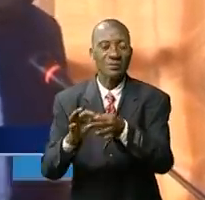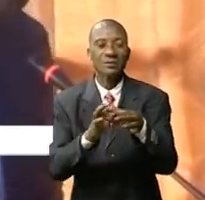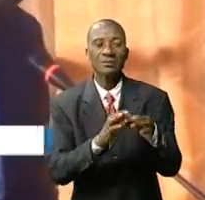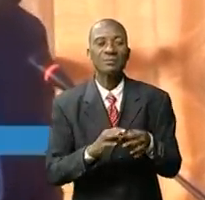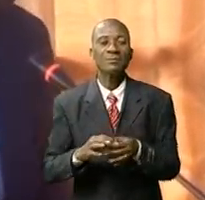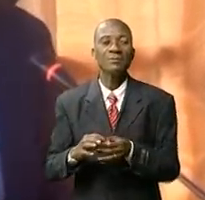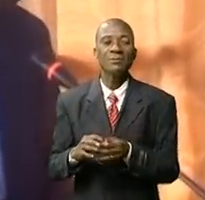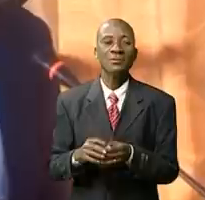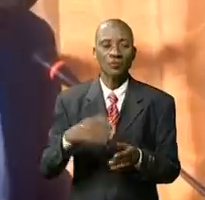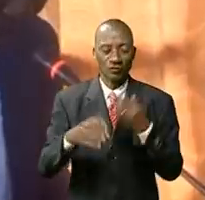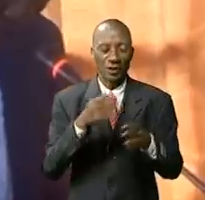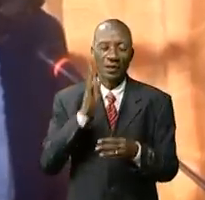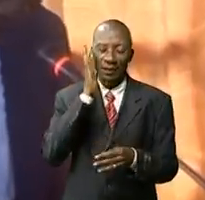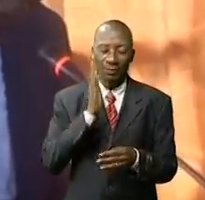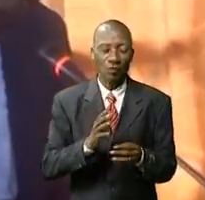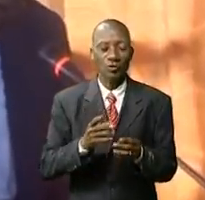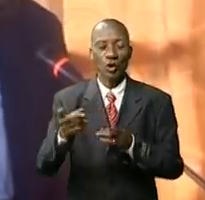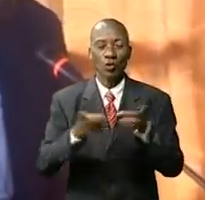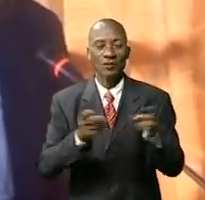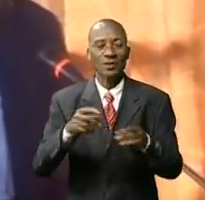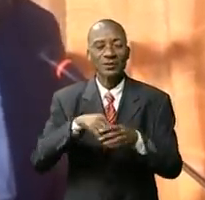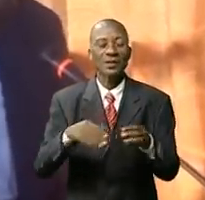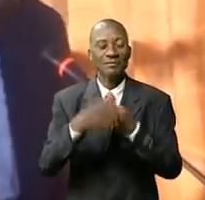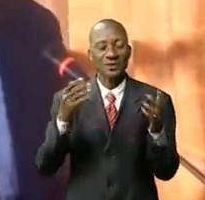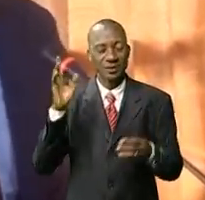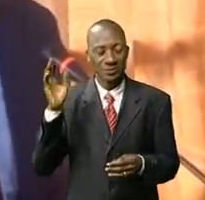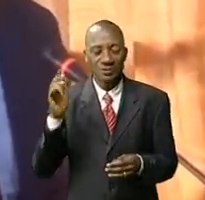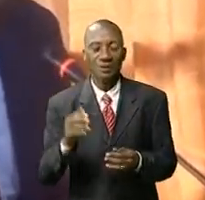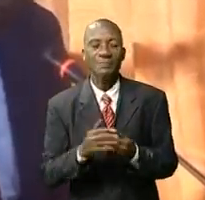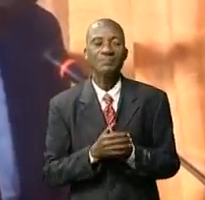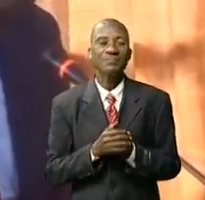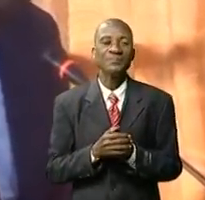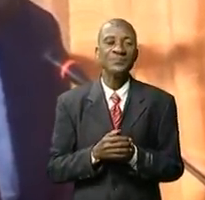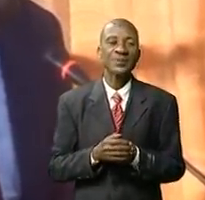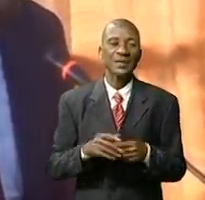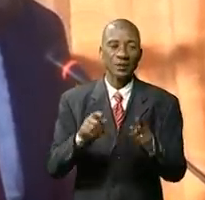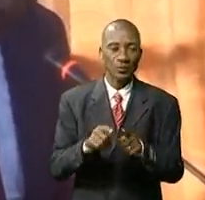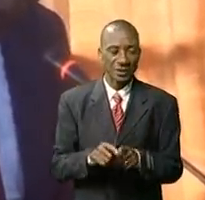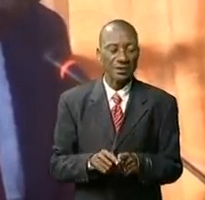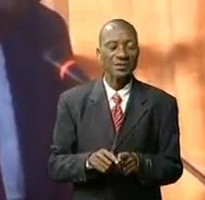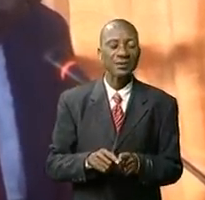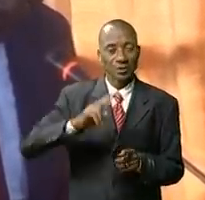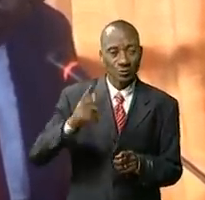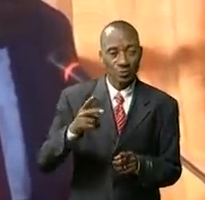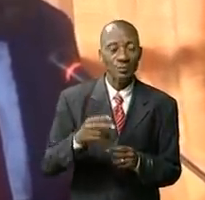gouvernement provincial de la ville de Kinshasa. Secondo, de refléter les interventions publiques identifiées à cet effet dans